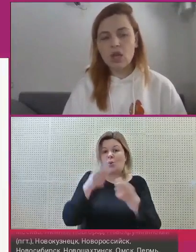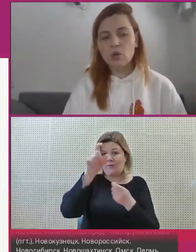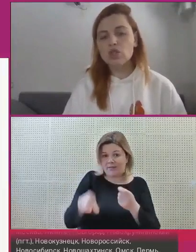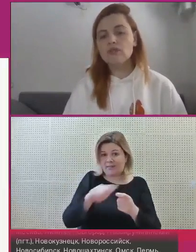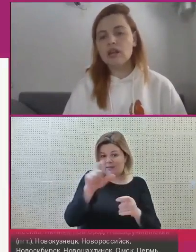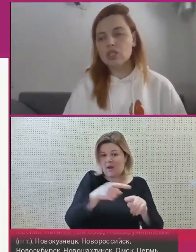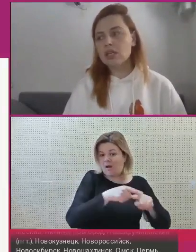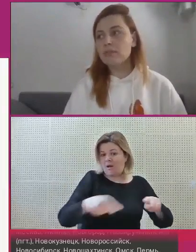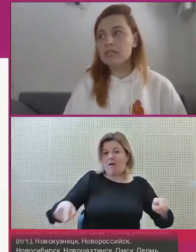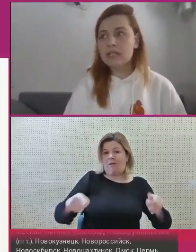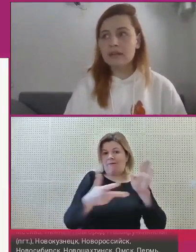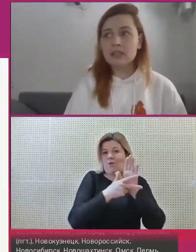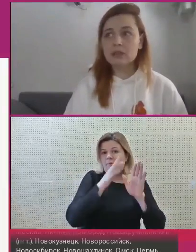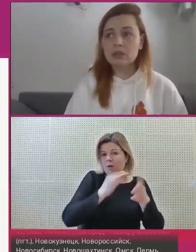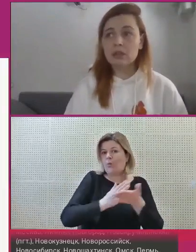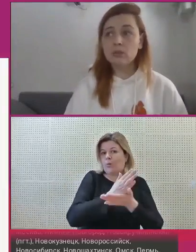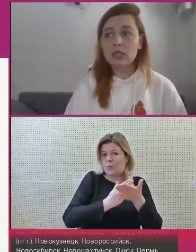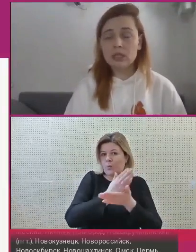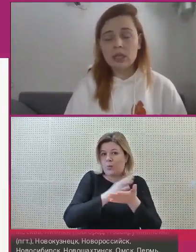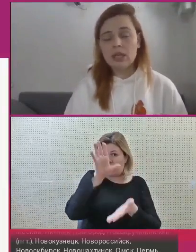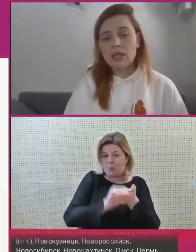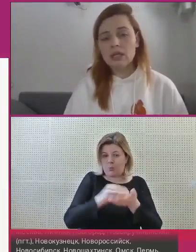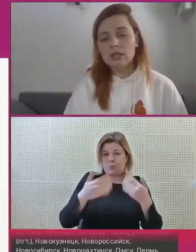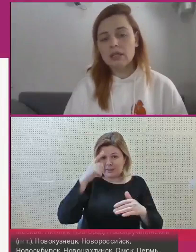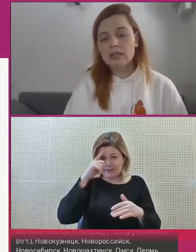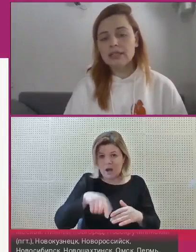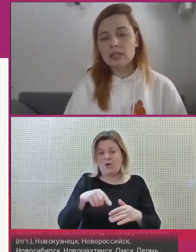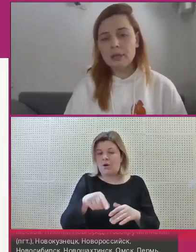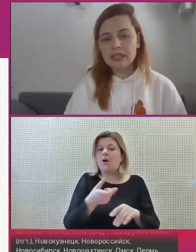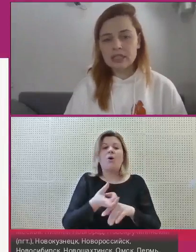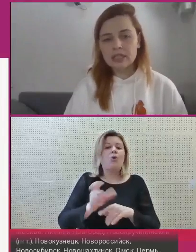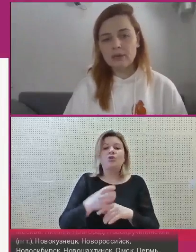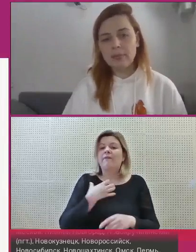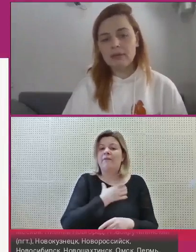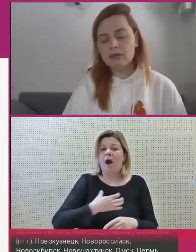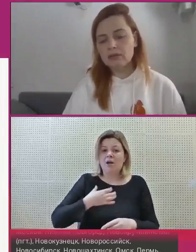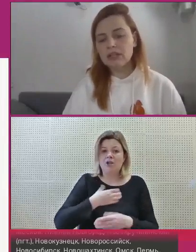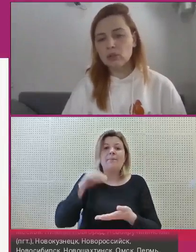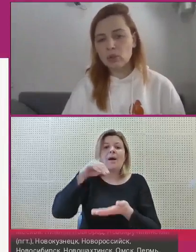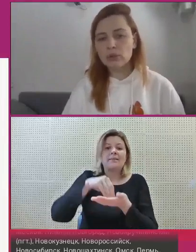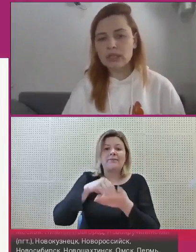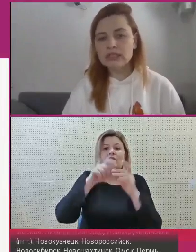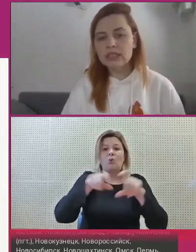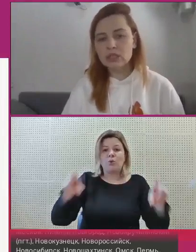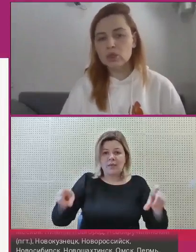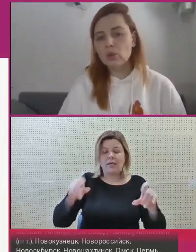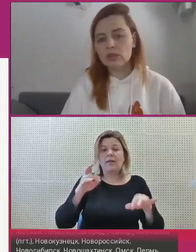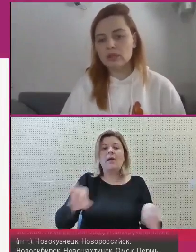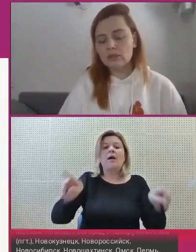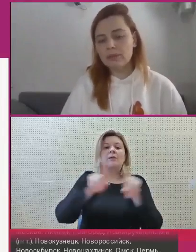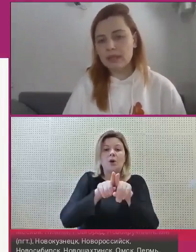да, очень важно поставить людей на те позиции, в которых у них